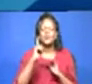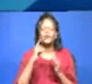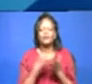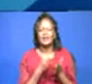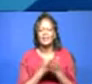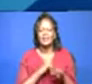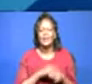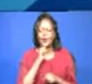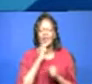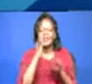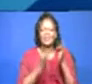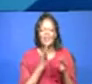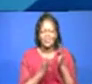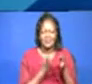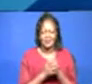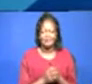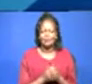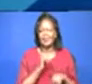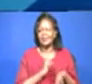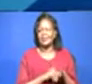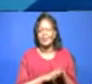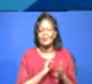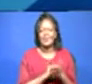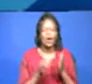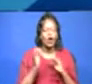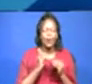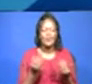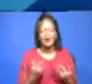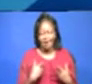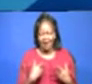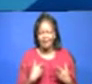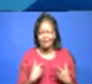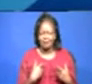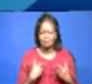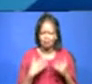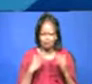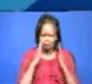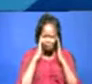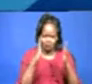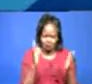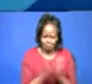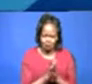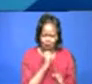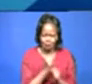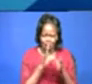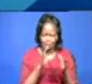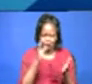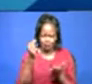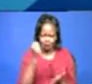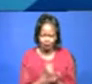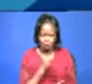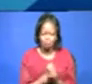miaka 33, ukiwa wakati ambapo kashfa hiyo ilikuwa ikiangaziwa, na kwamba jopo kazi lililoteuliwa na aliyekuwa rais